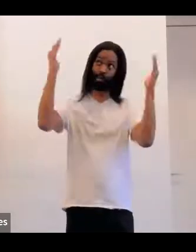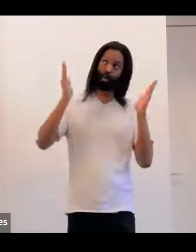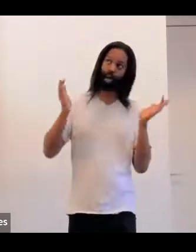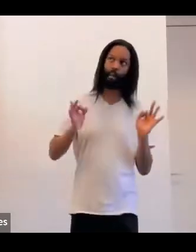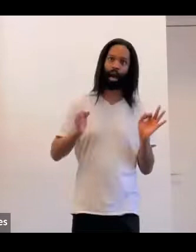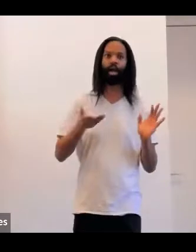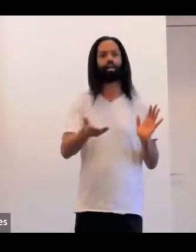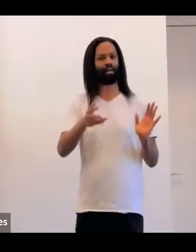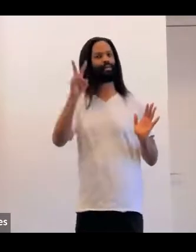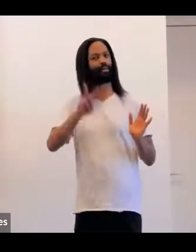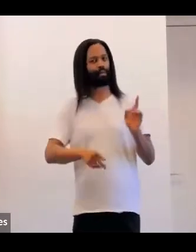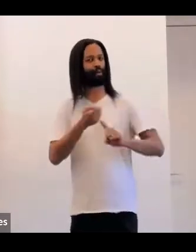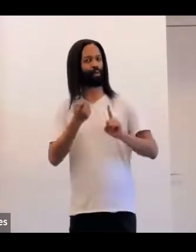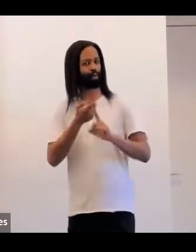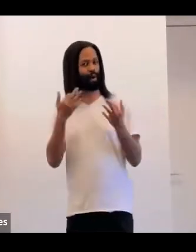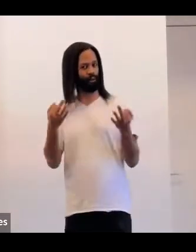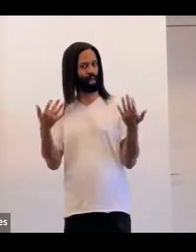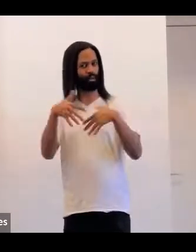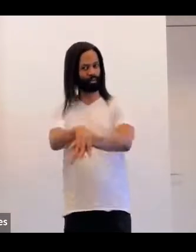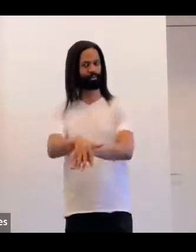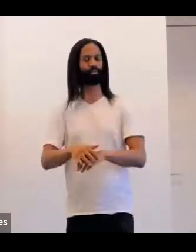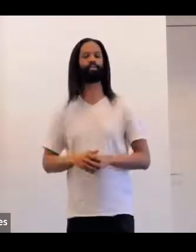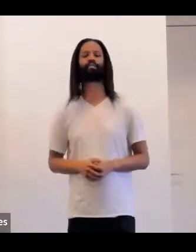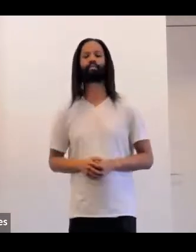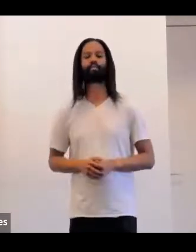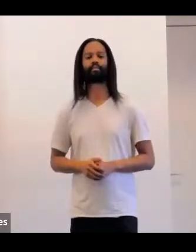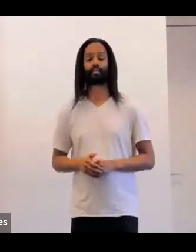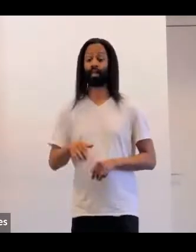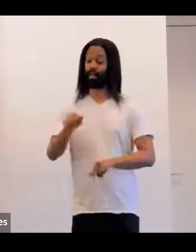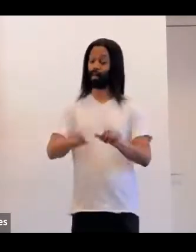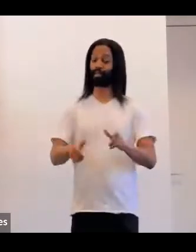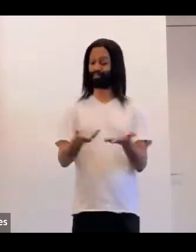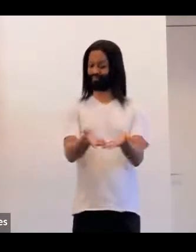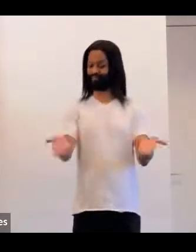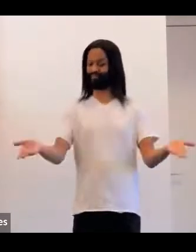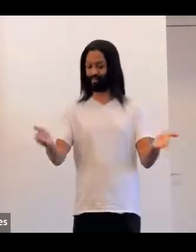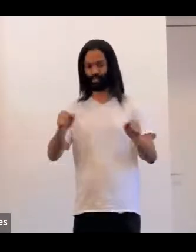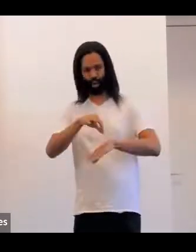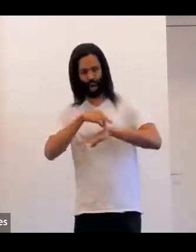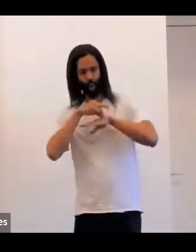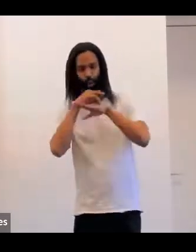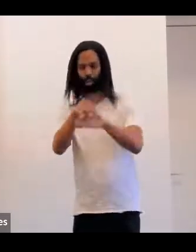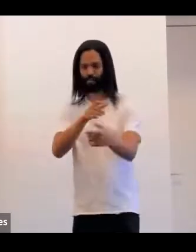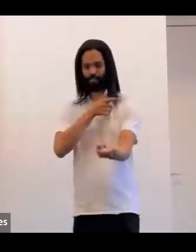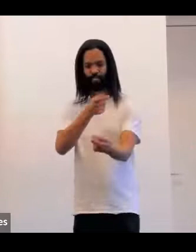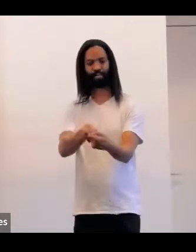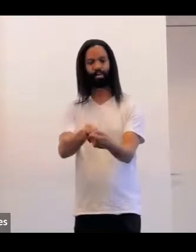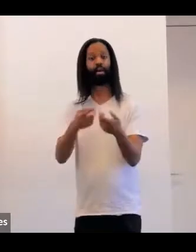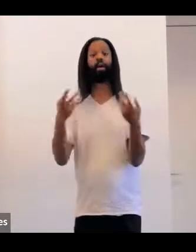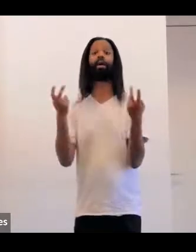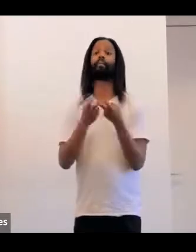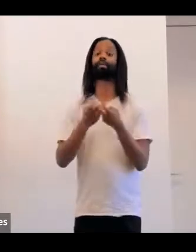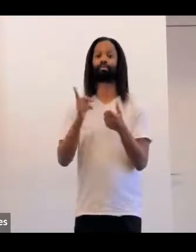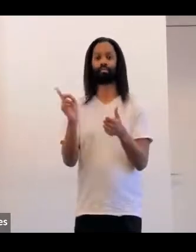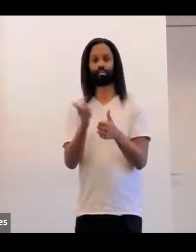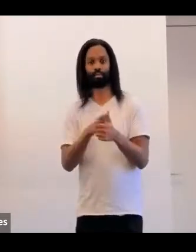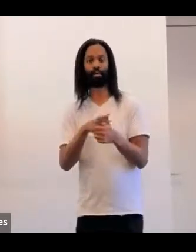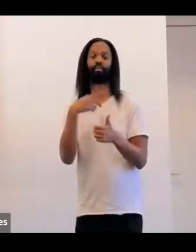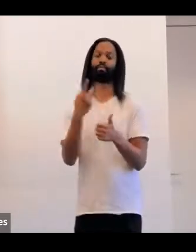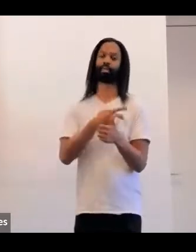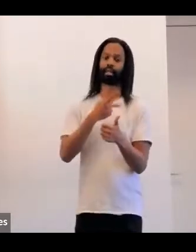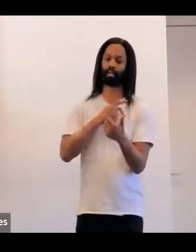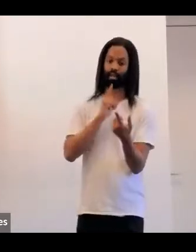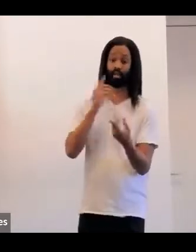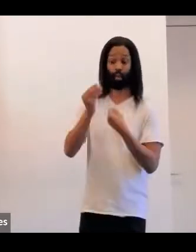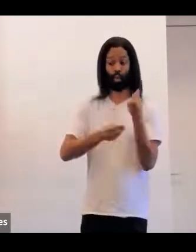Ces personnes hébergées bénéficieront d'un accompagnement qui répond aux besoins tels que des consultations médicales et psychologiques